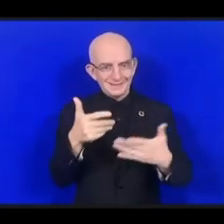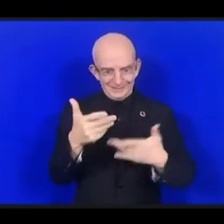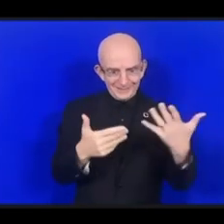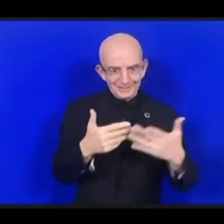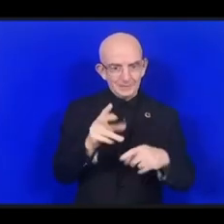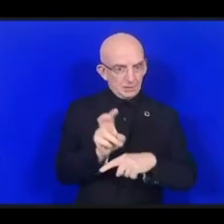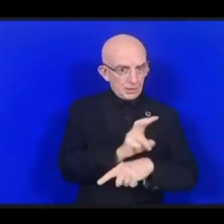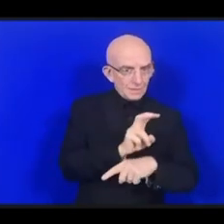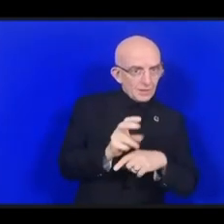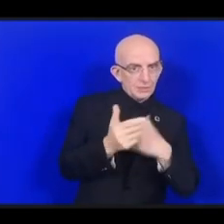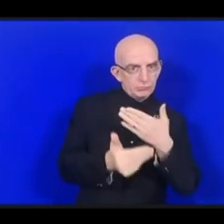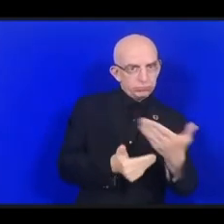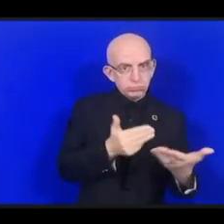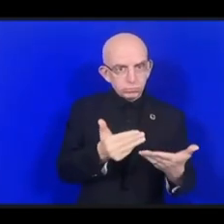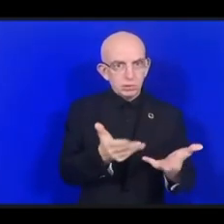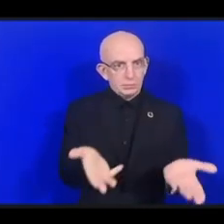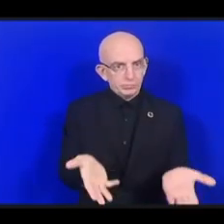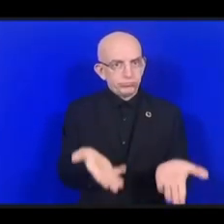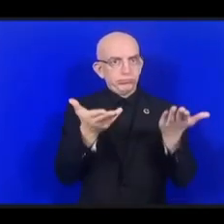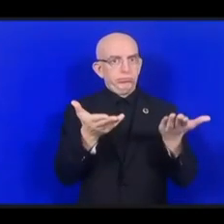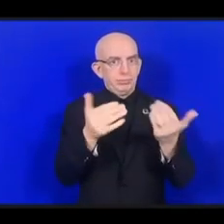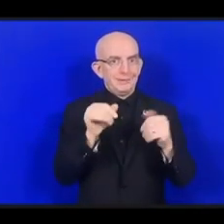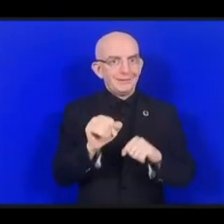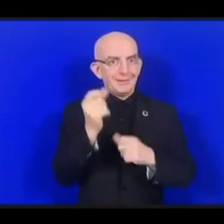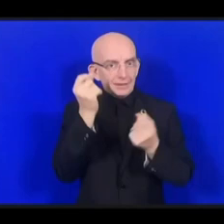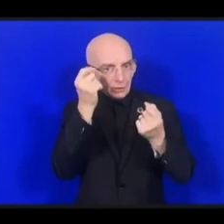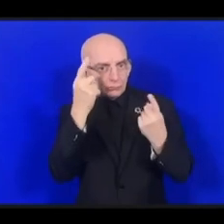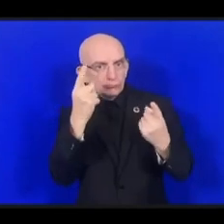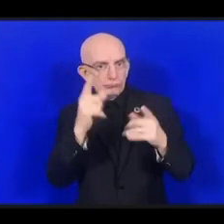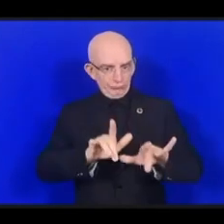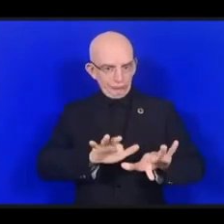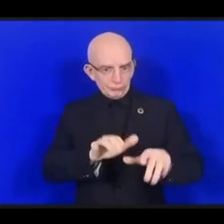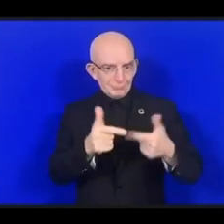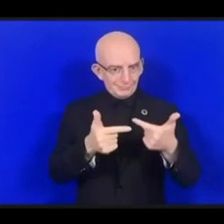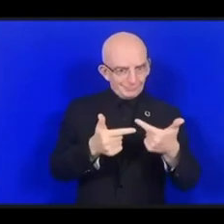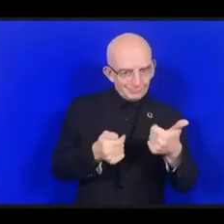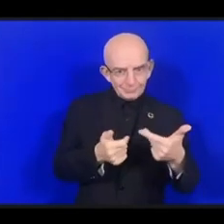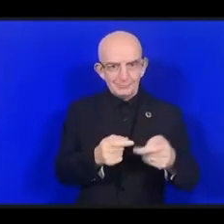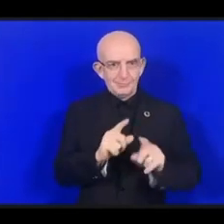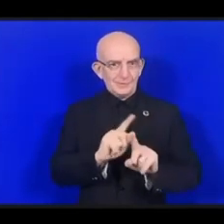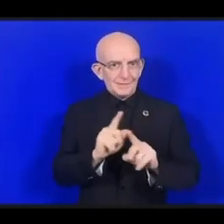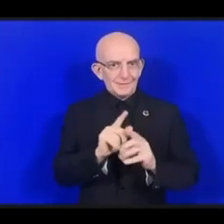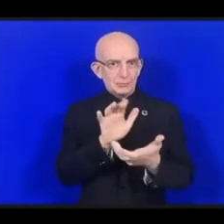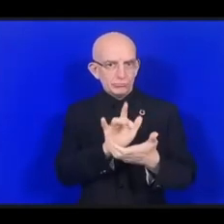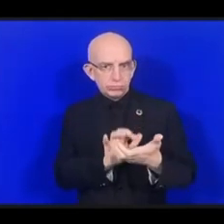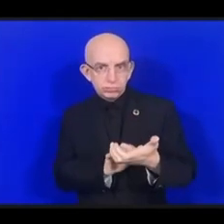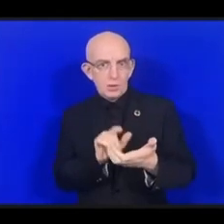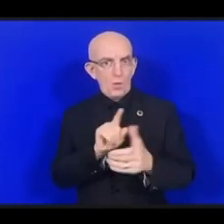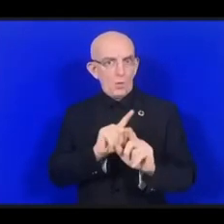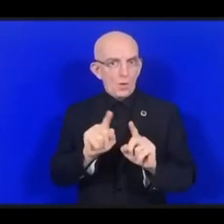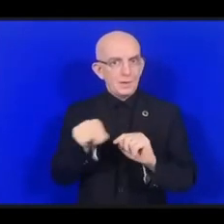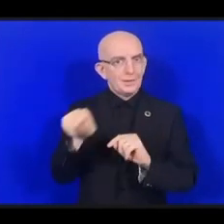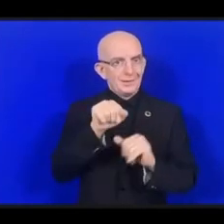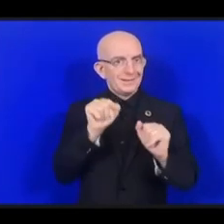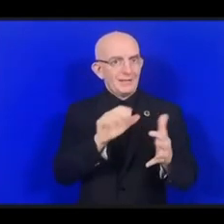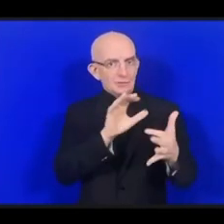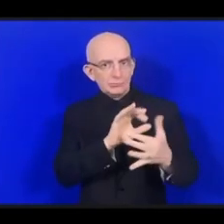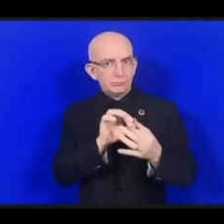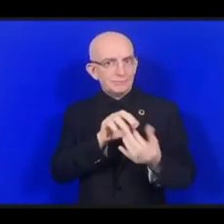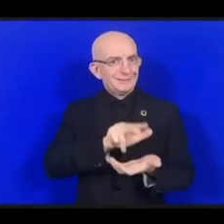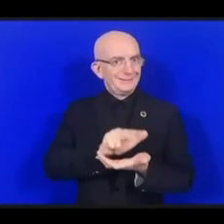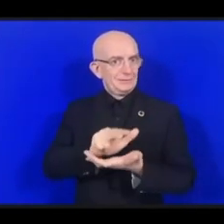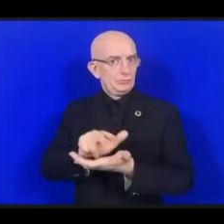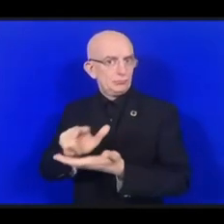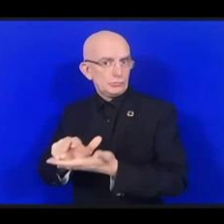l'utilisation des outils pour les utilisateurs les décidurs nous avons besoin de plus d'événement comme celui-ci qui puisqu'ils réunissent des parties prenantes